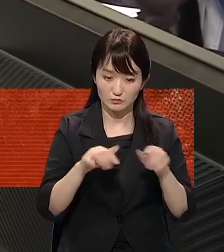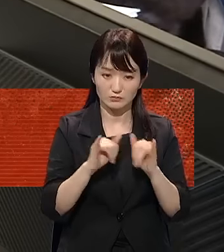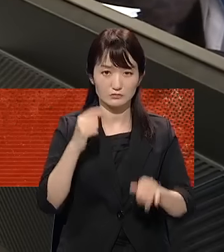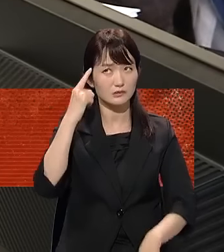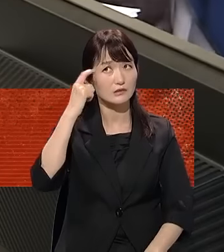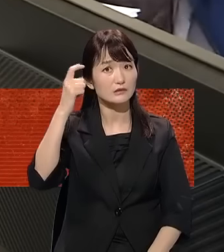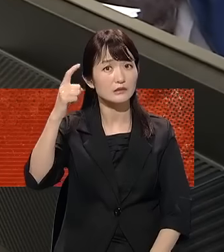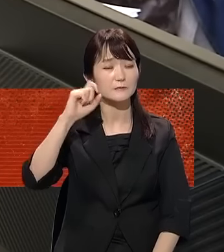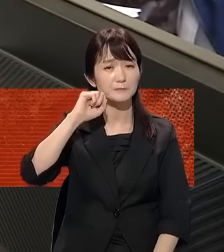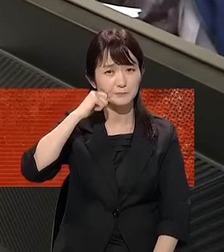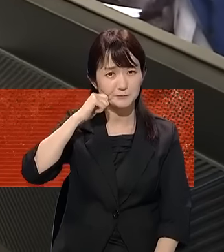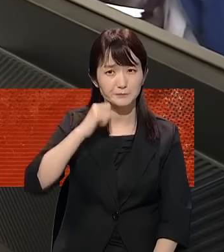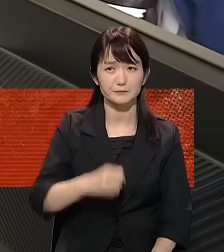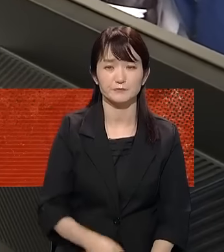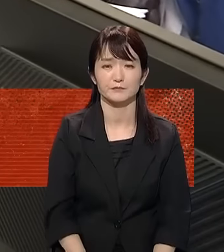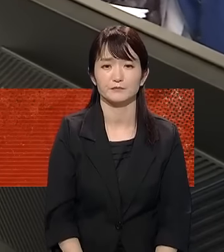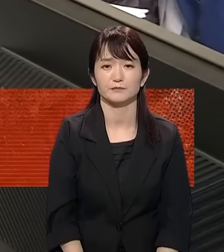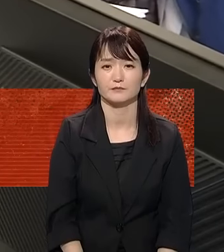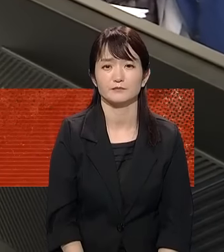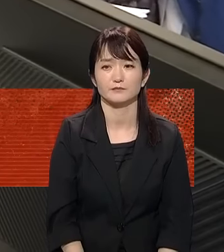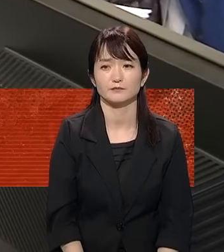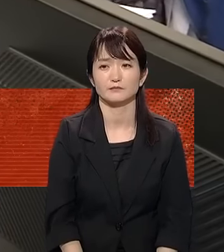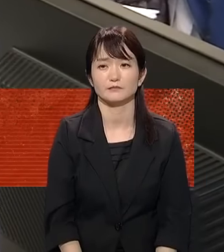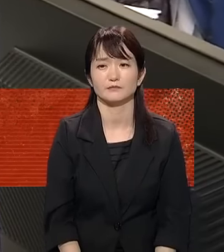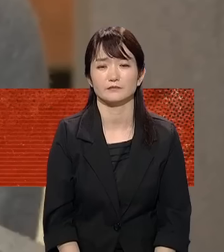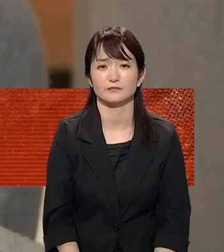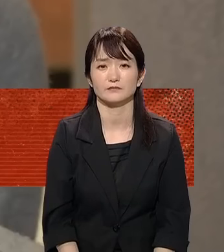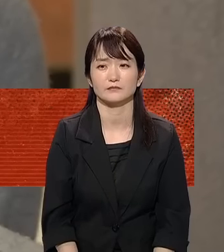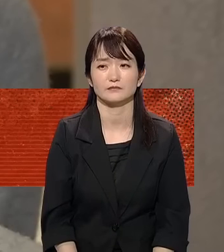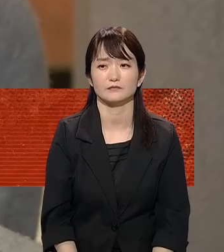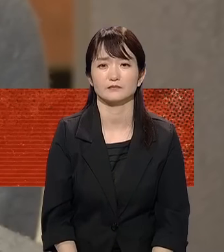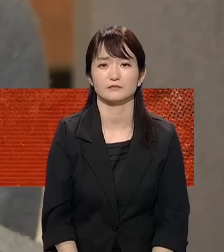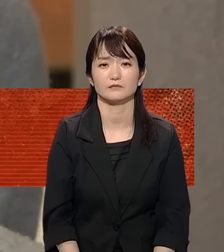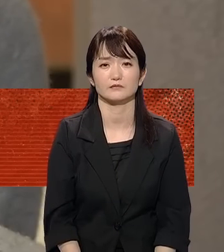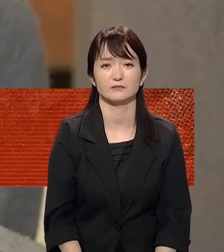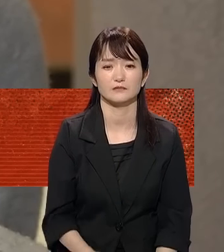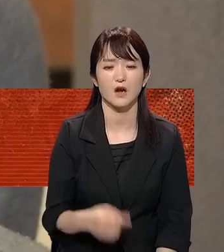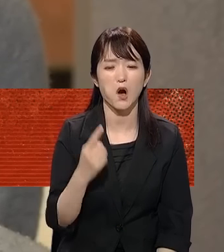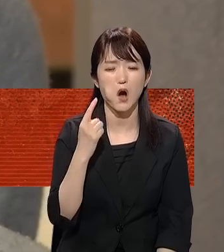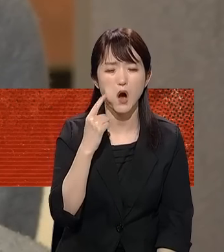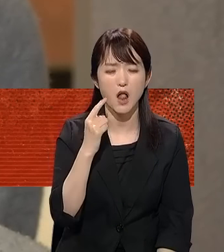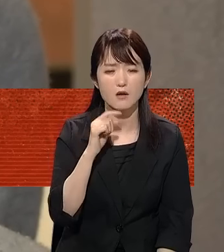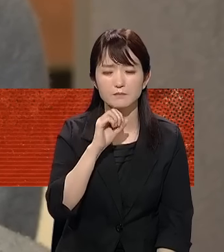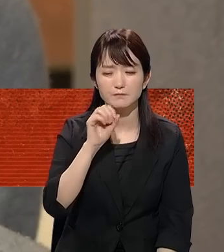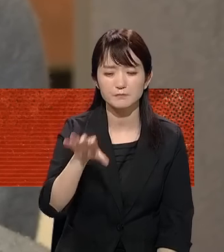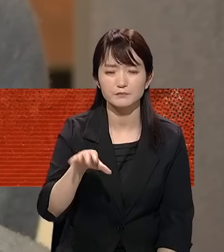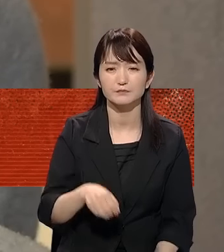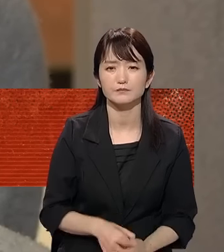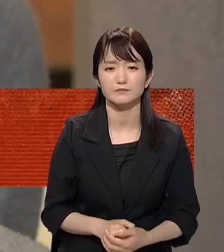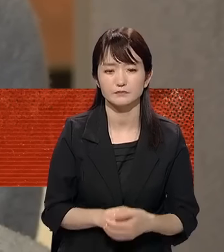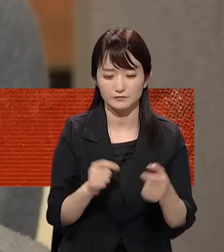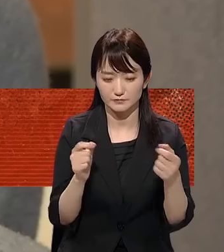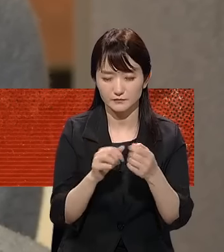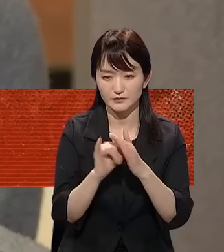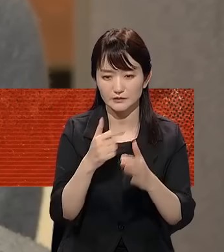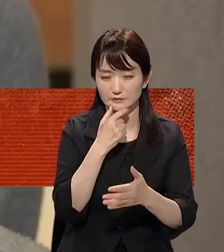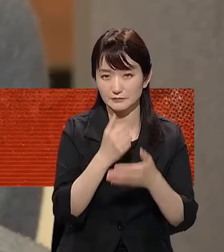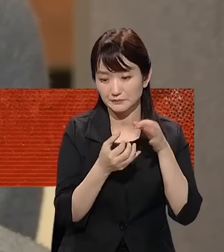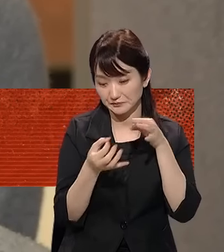하기 힘든 것인데 글쎄요 뭐 거짓말을 갖다가 저렇게 밥 먹듯이 하면서 가까운 그 가족들을 갖다